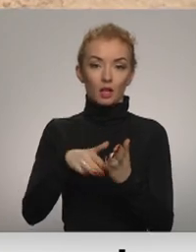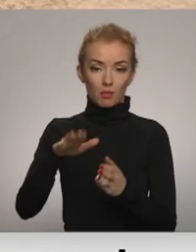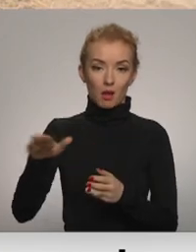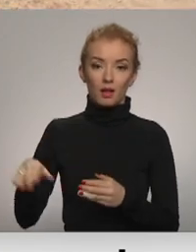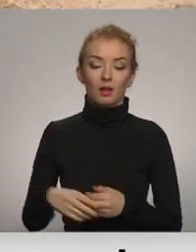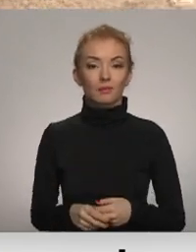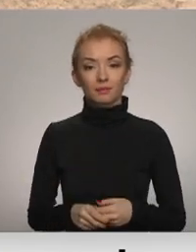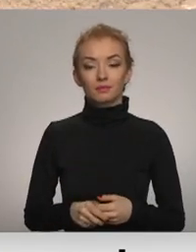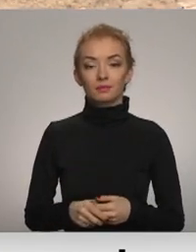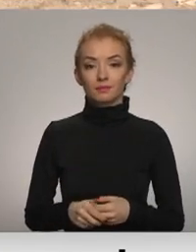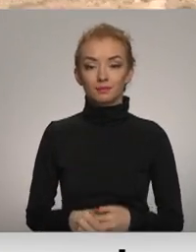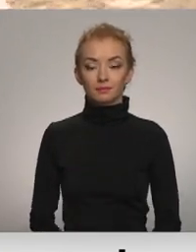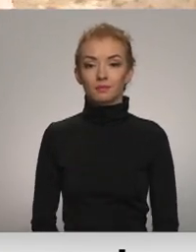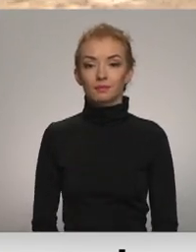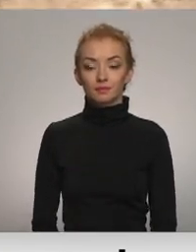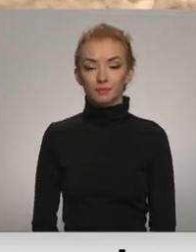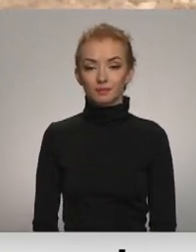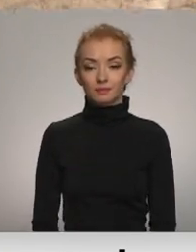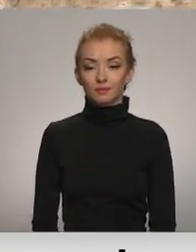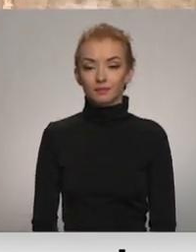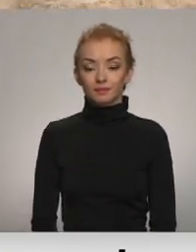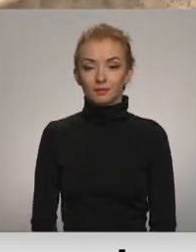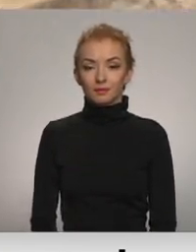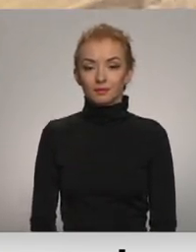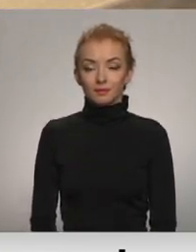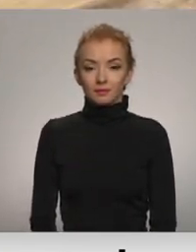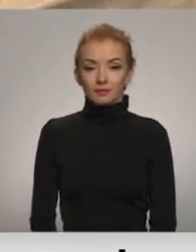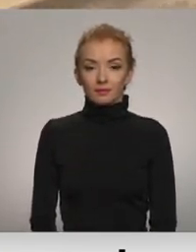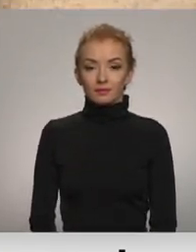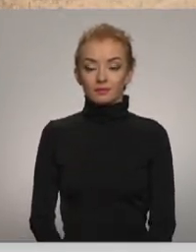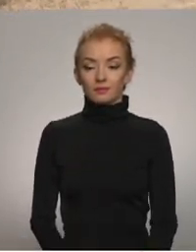pacientiem. Vita Anstrate, Olafs Perševits, Latvijas televīzija.